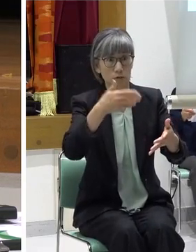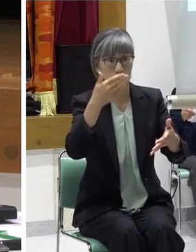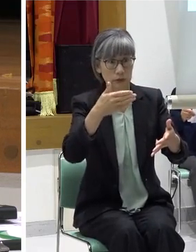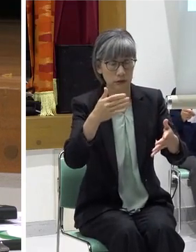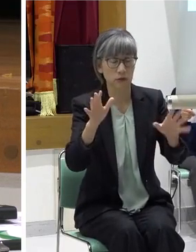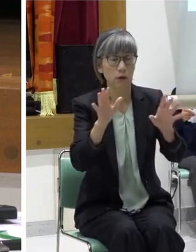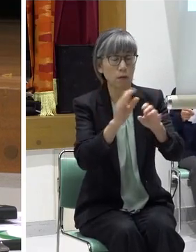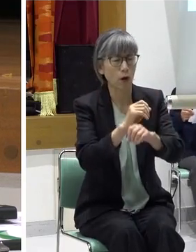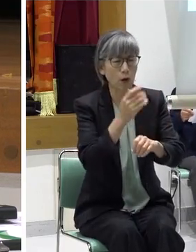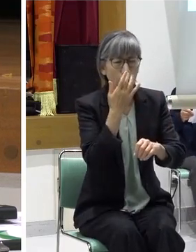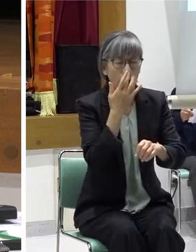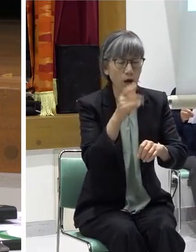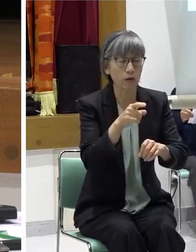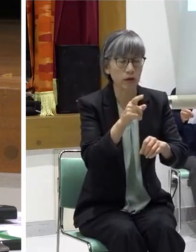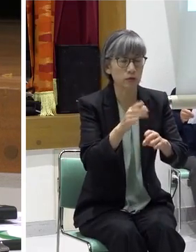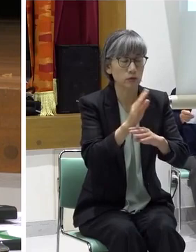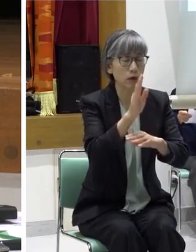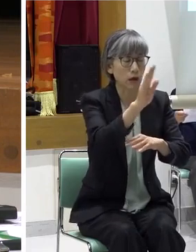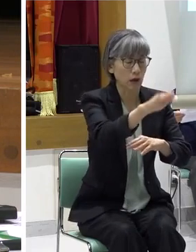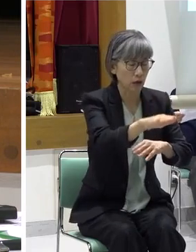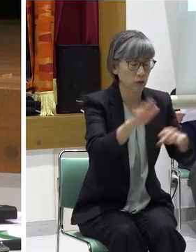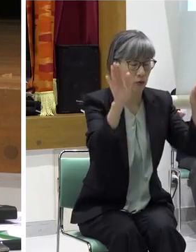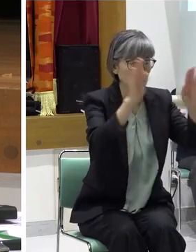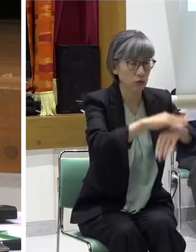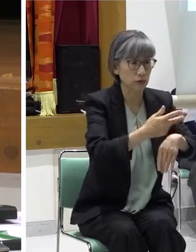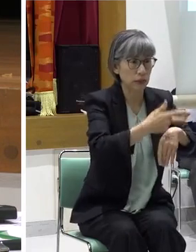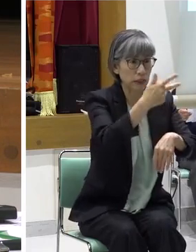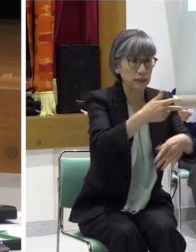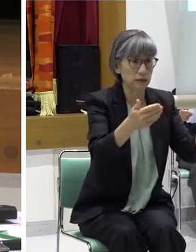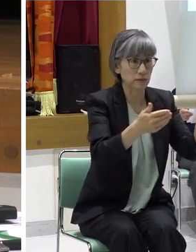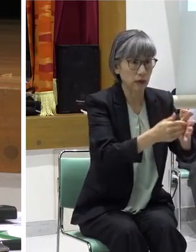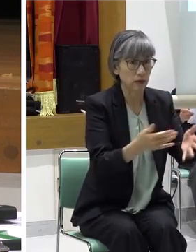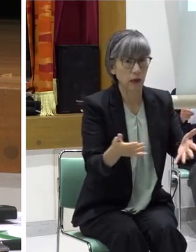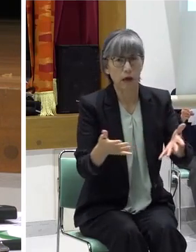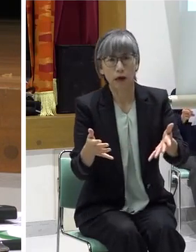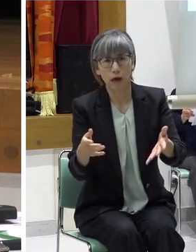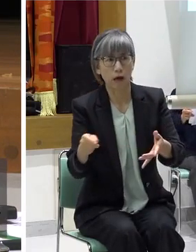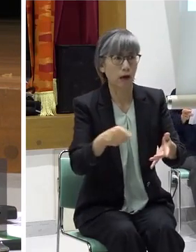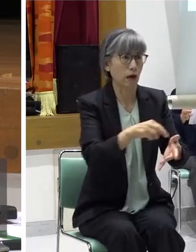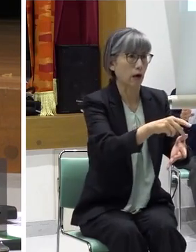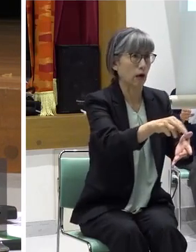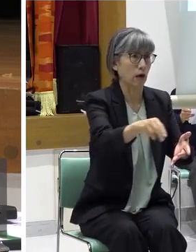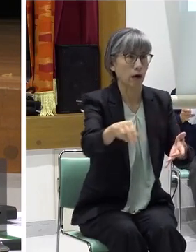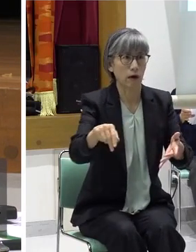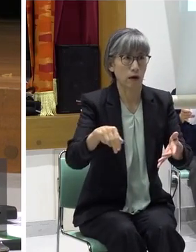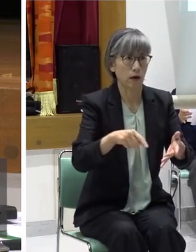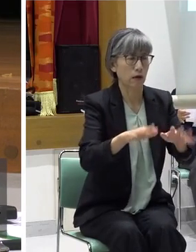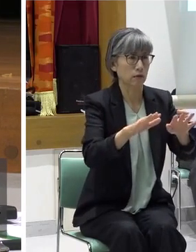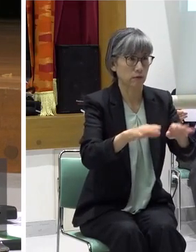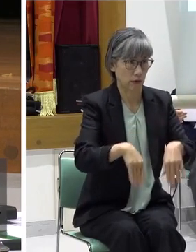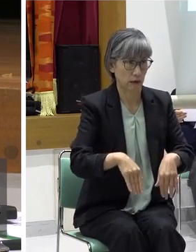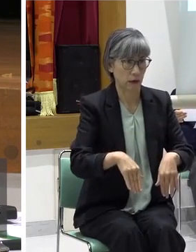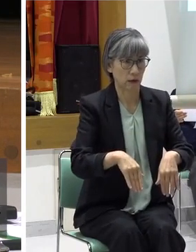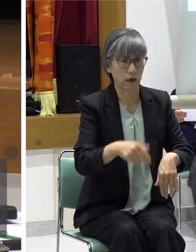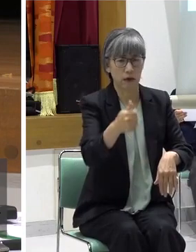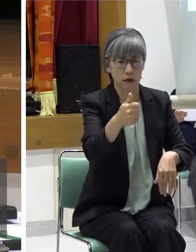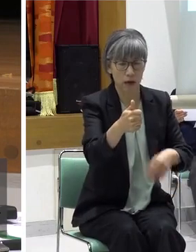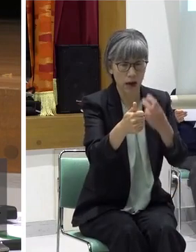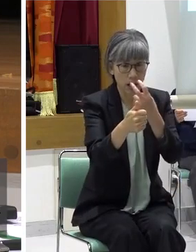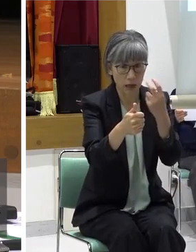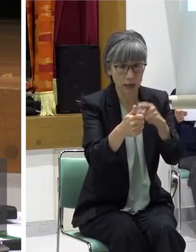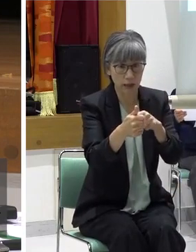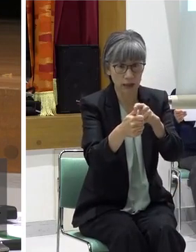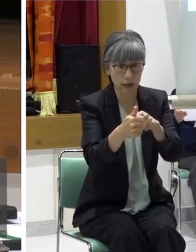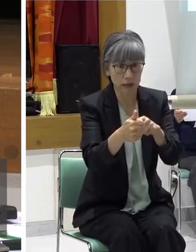で、それまでいろいろうろうろされて、本当に、発見された時は、もうご本人、ものす